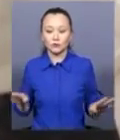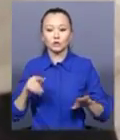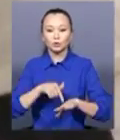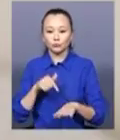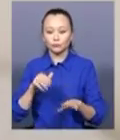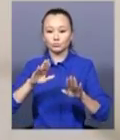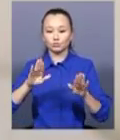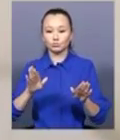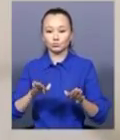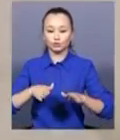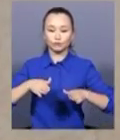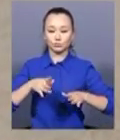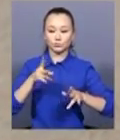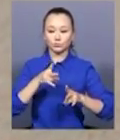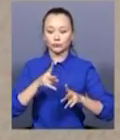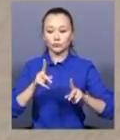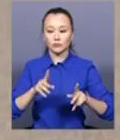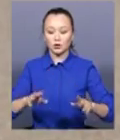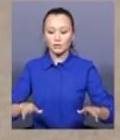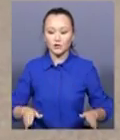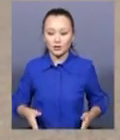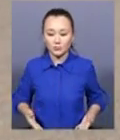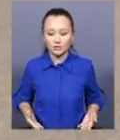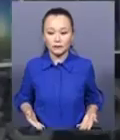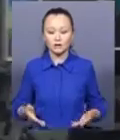выполнения зарядки это время значительно уменьшается.